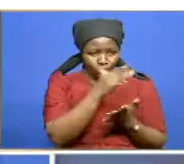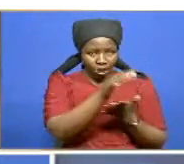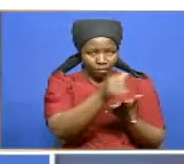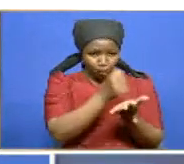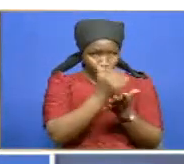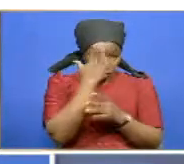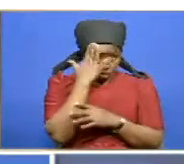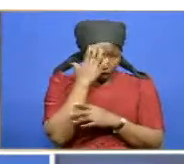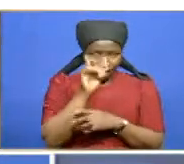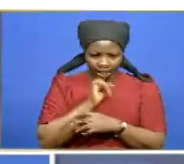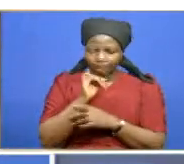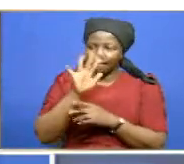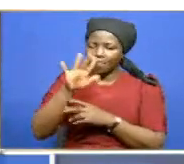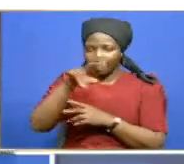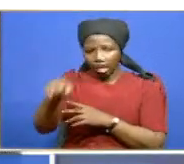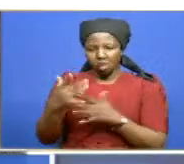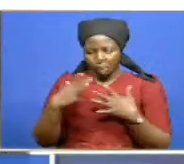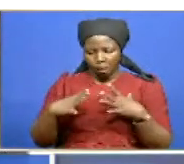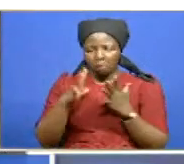been recruited to join the